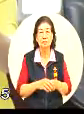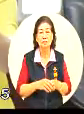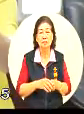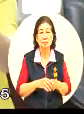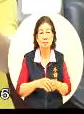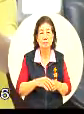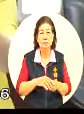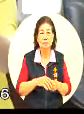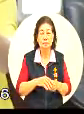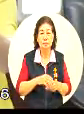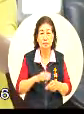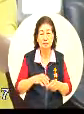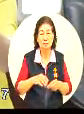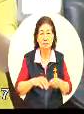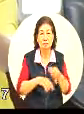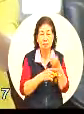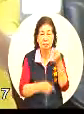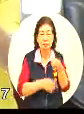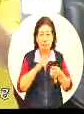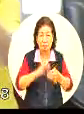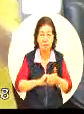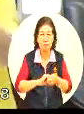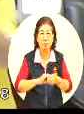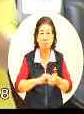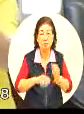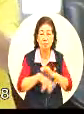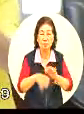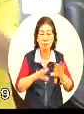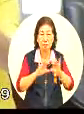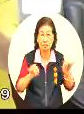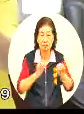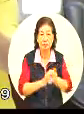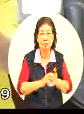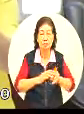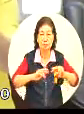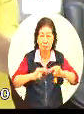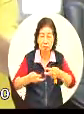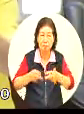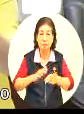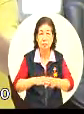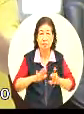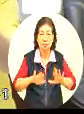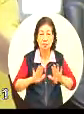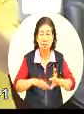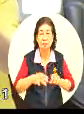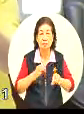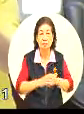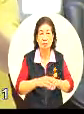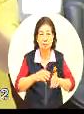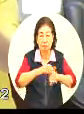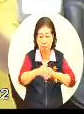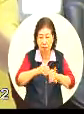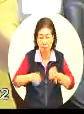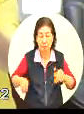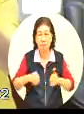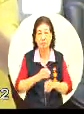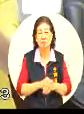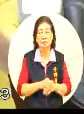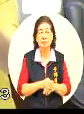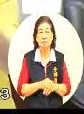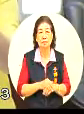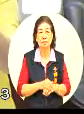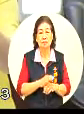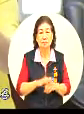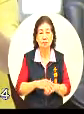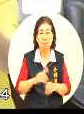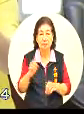变更把法定空地变更为。道路用地，所以才会进为分割。 所以他原这